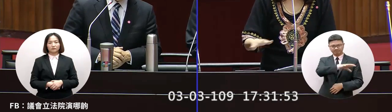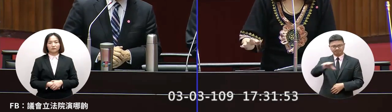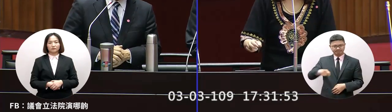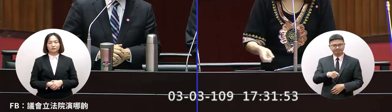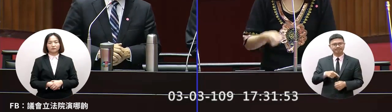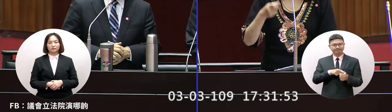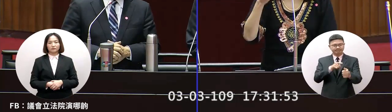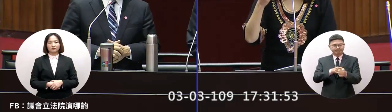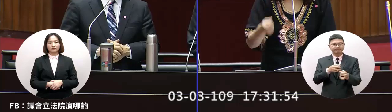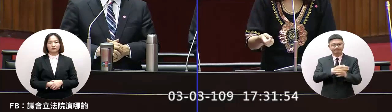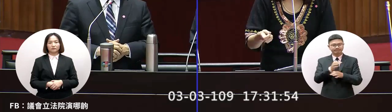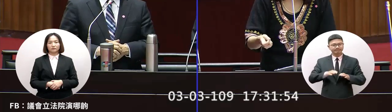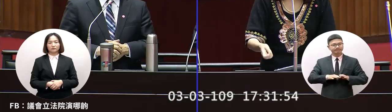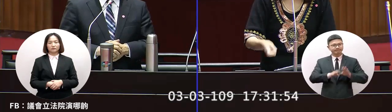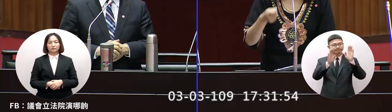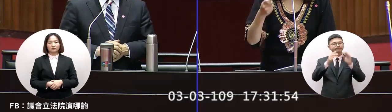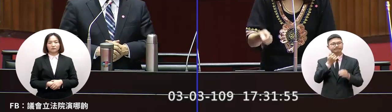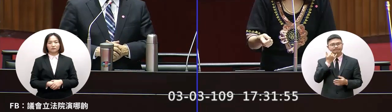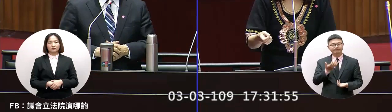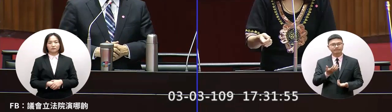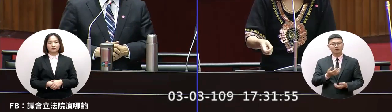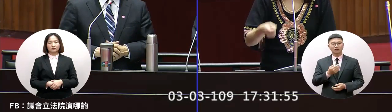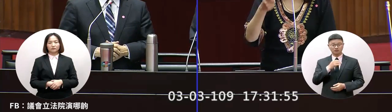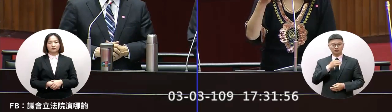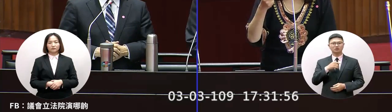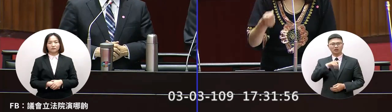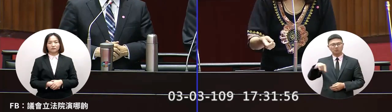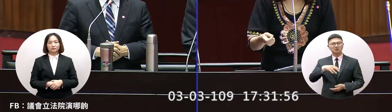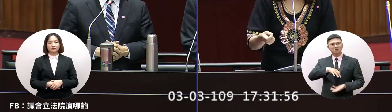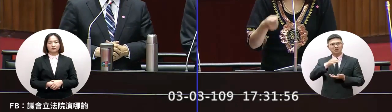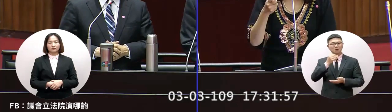全面性的用消费券，很担心到时